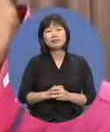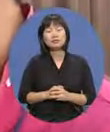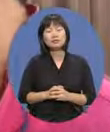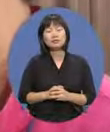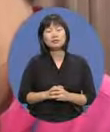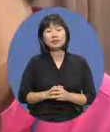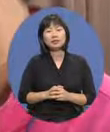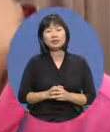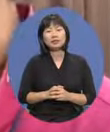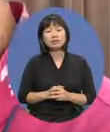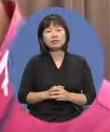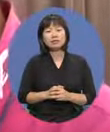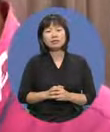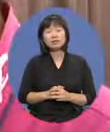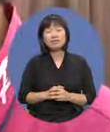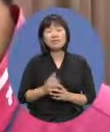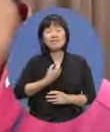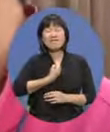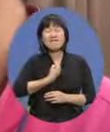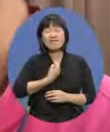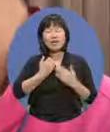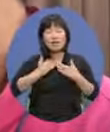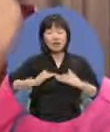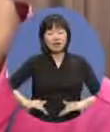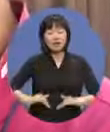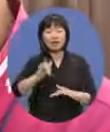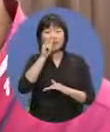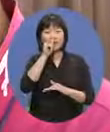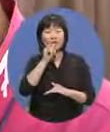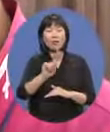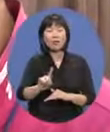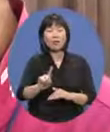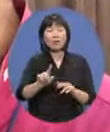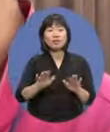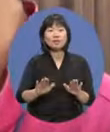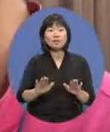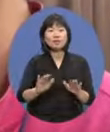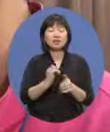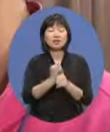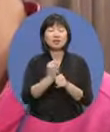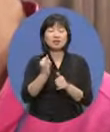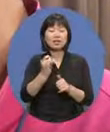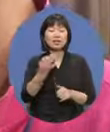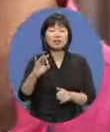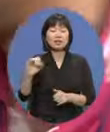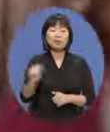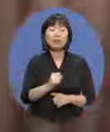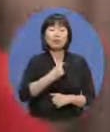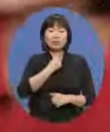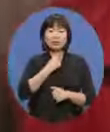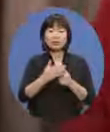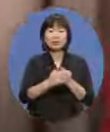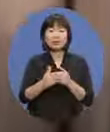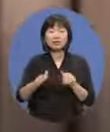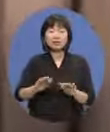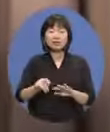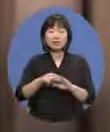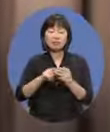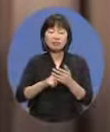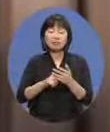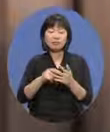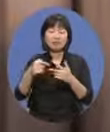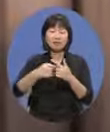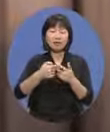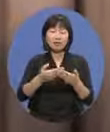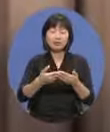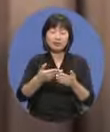부분. 내려가는 것 같아요. 그렇죠. 왜냐면 지금이라도 내 마음 알아줘서 인정을, 고마워. 예, 인정을 받고 싶은데. 그렇지. 지금이라도 내 마음 알아줘서